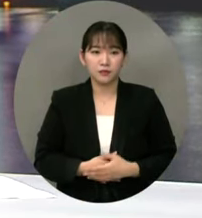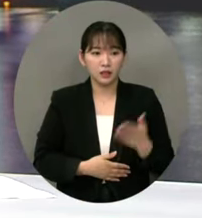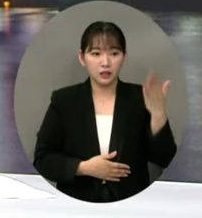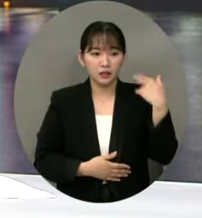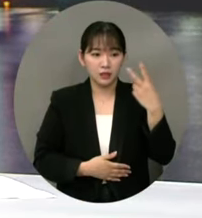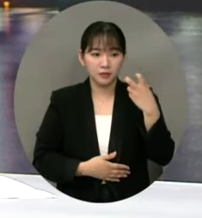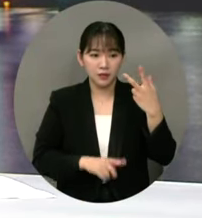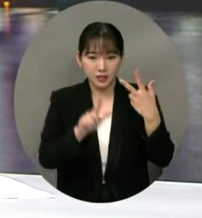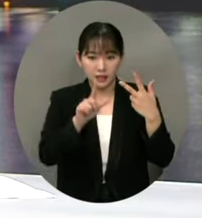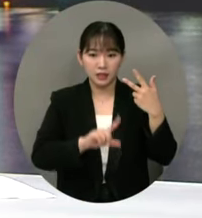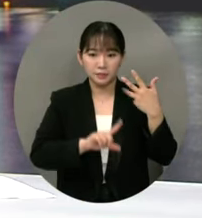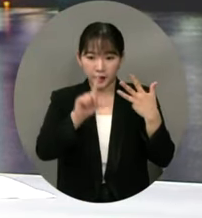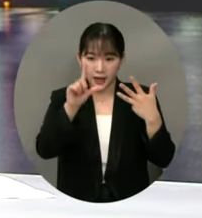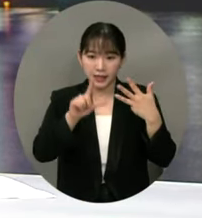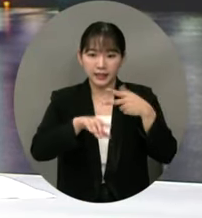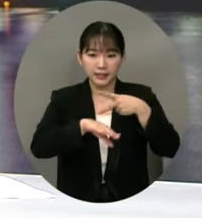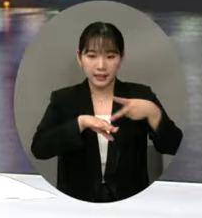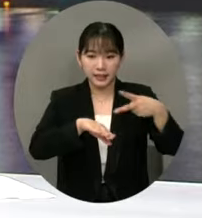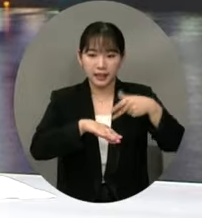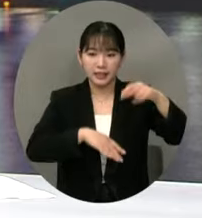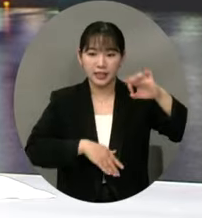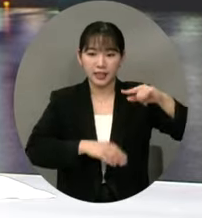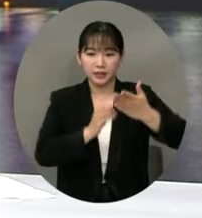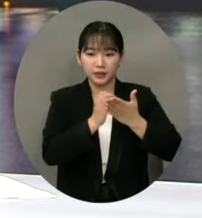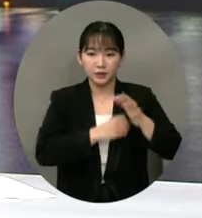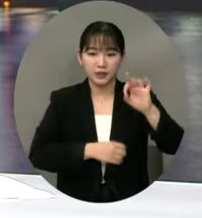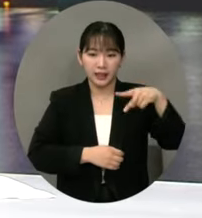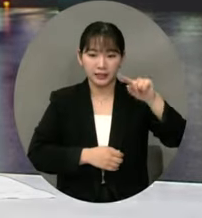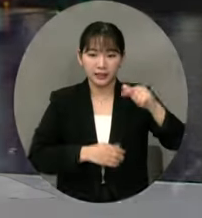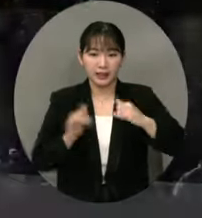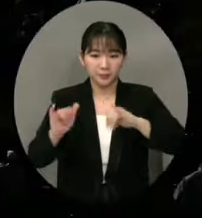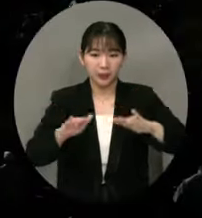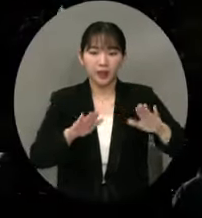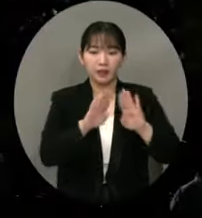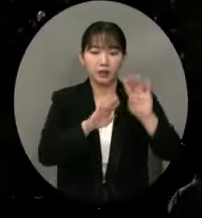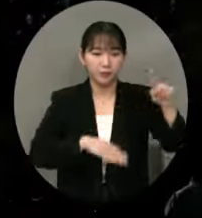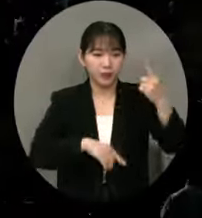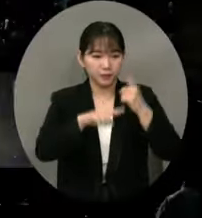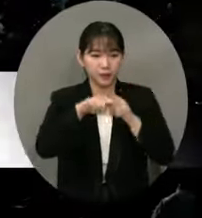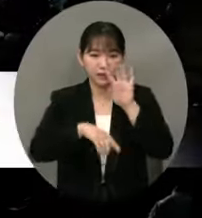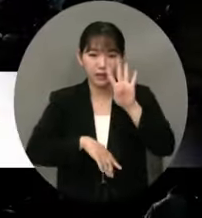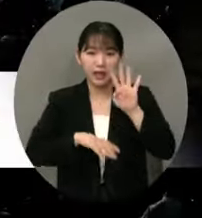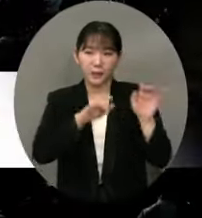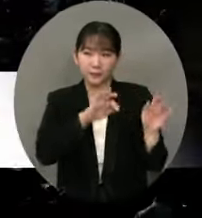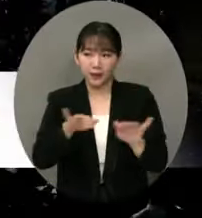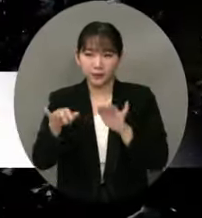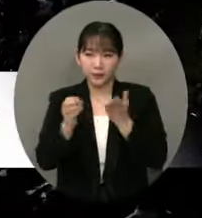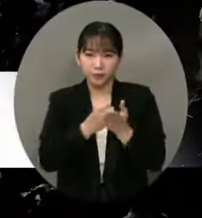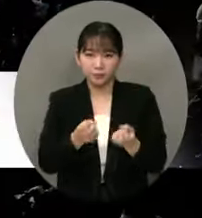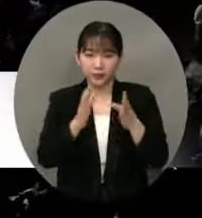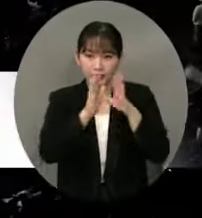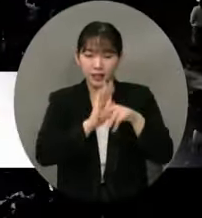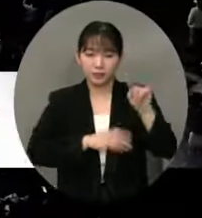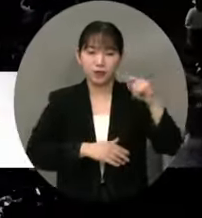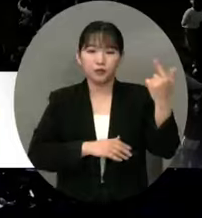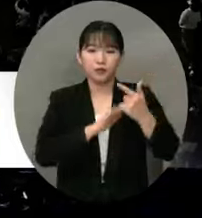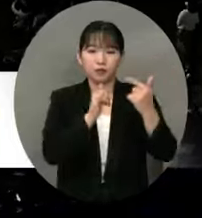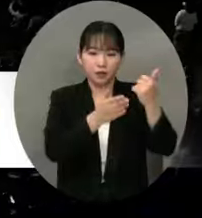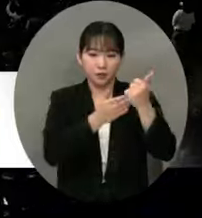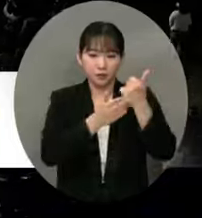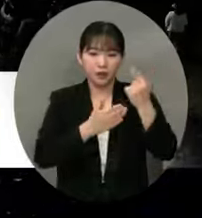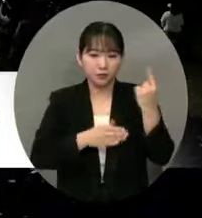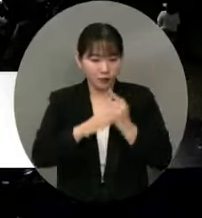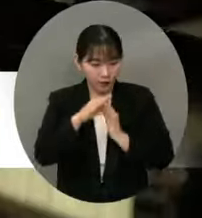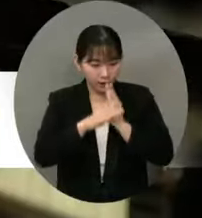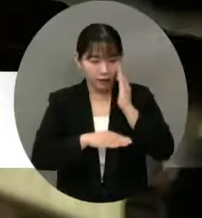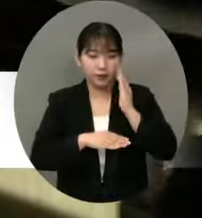지난 27일과 28일 신안군 자은도 양산해변에서 열린 100+4 피아노섬 축제에 1만 6천여 명이 넘는